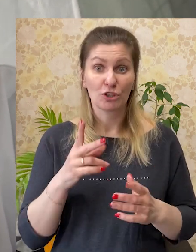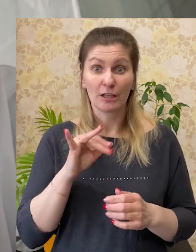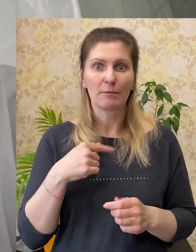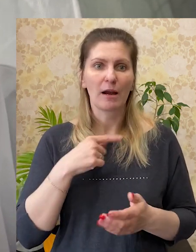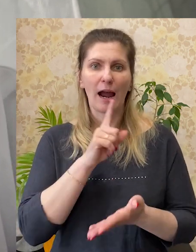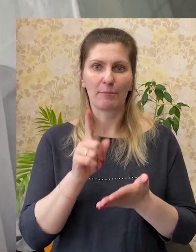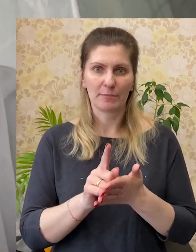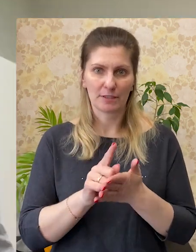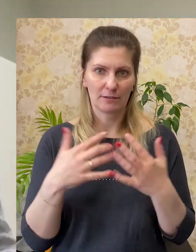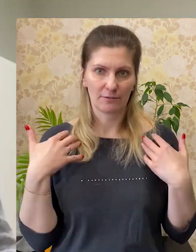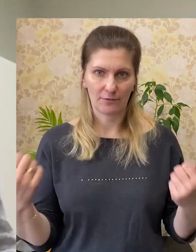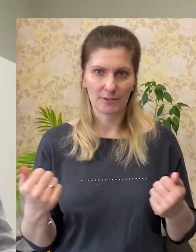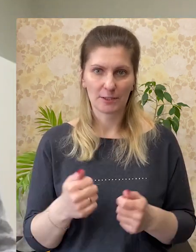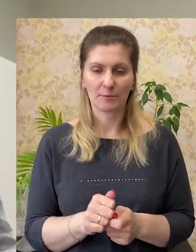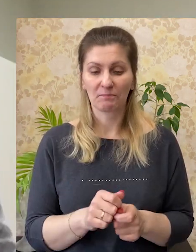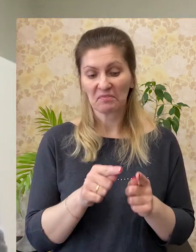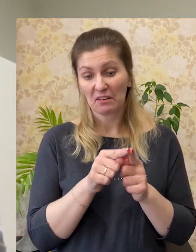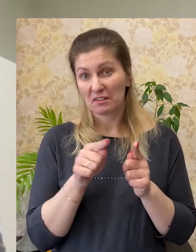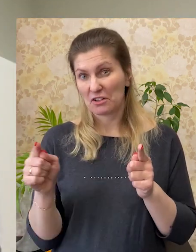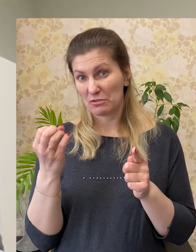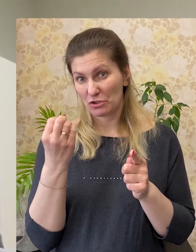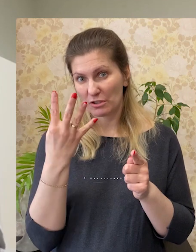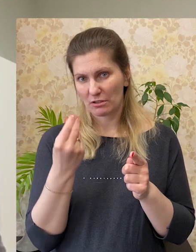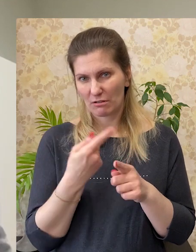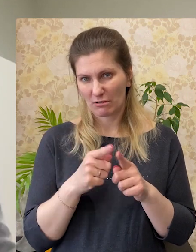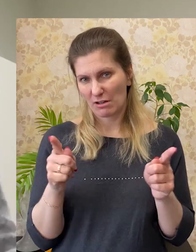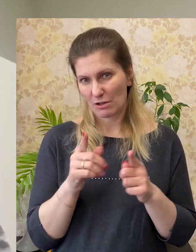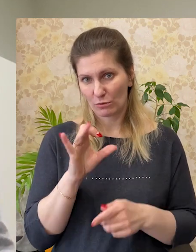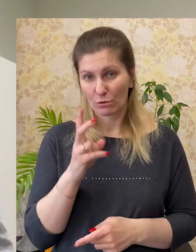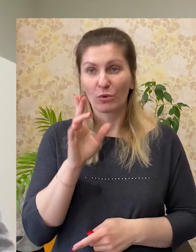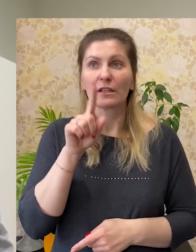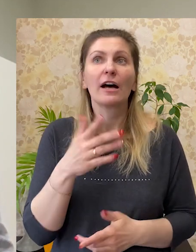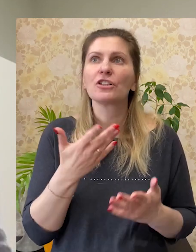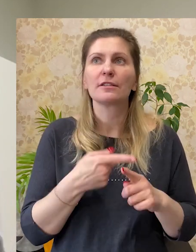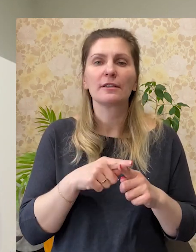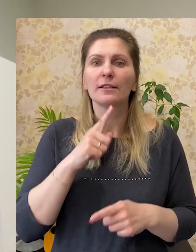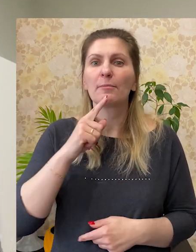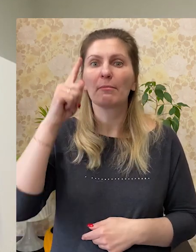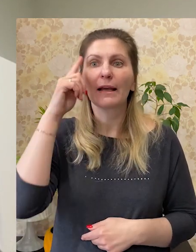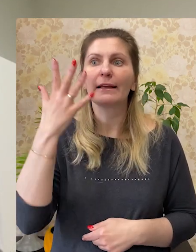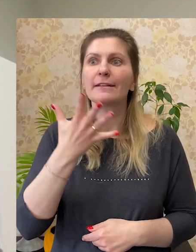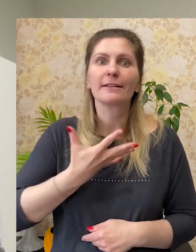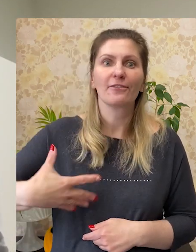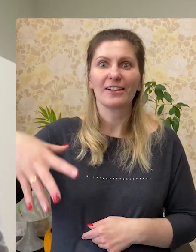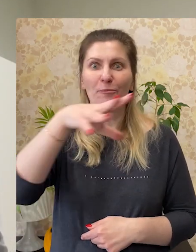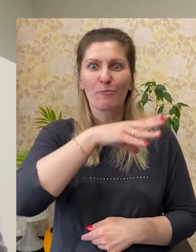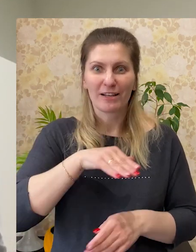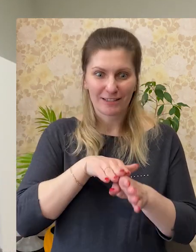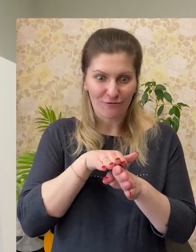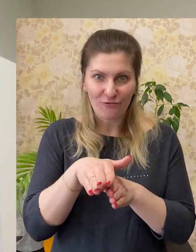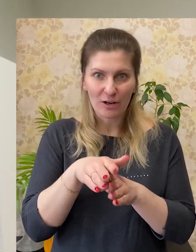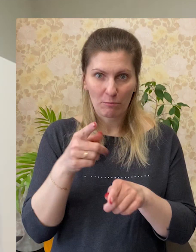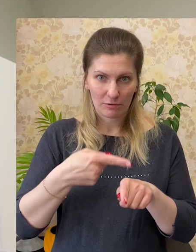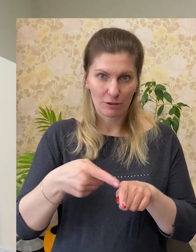справимся. Такой маленький короткий срок, 14-15 дней, да даже если это будет месяц, но если мы все вместе соберемся и